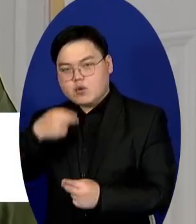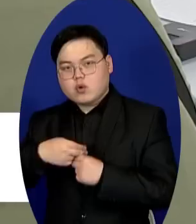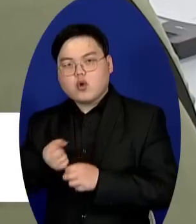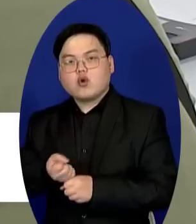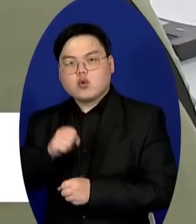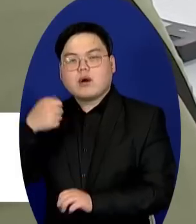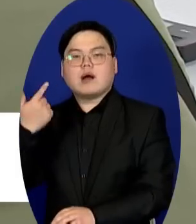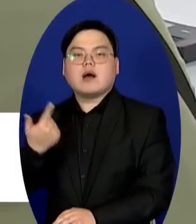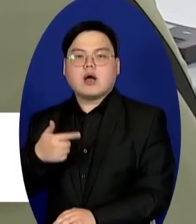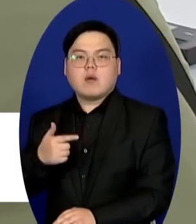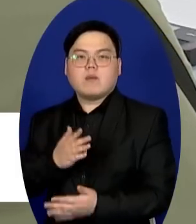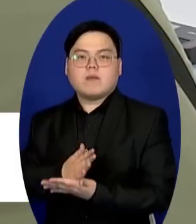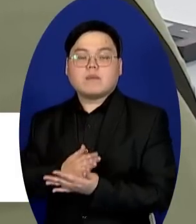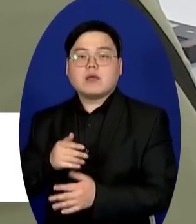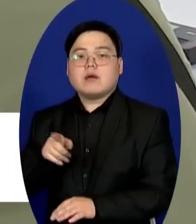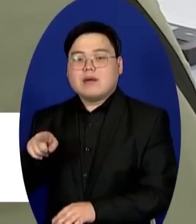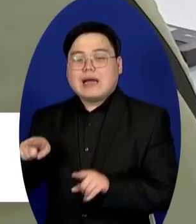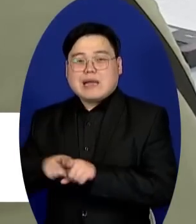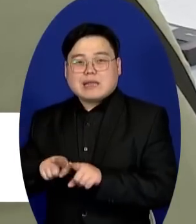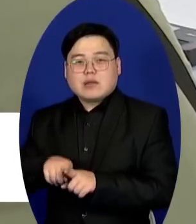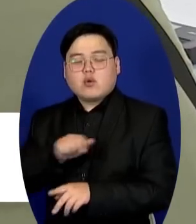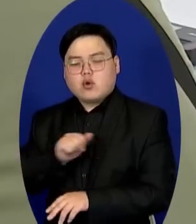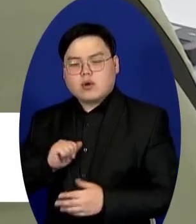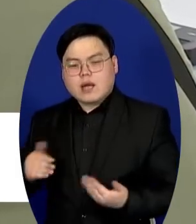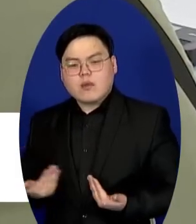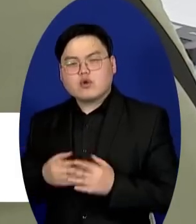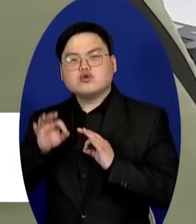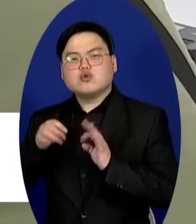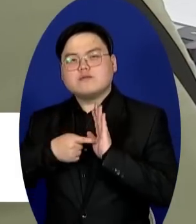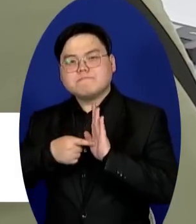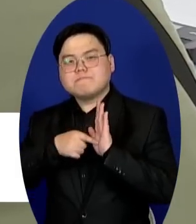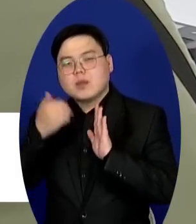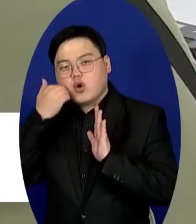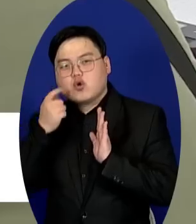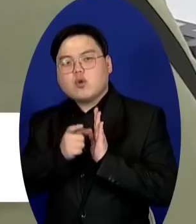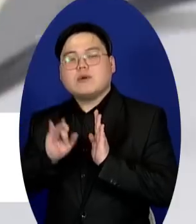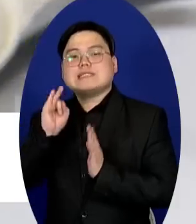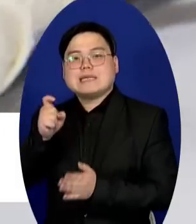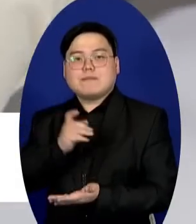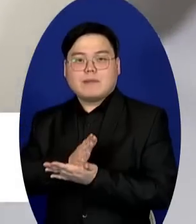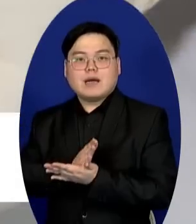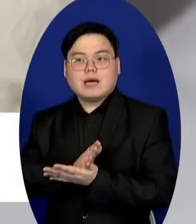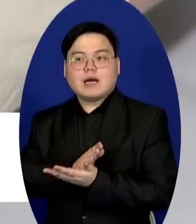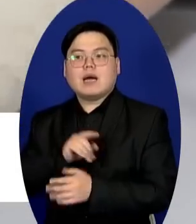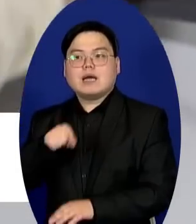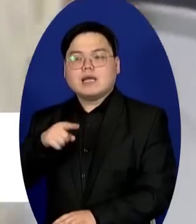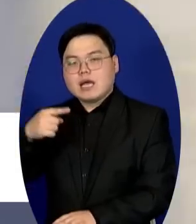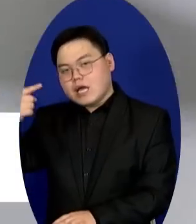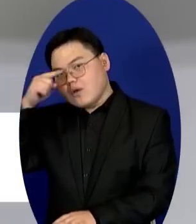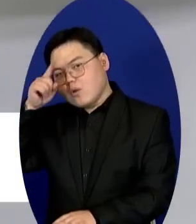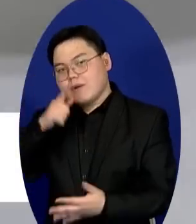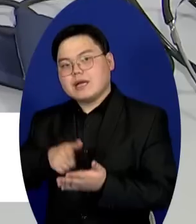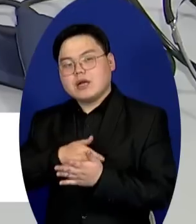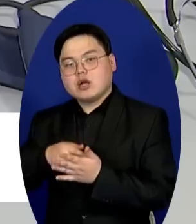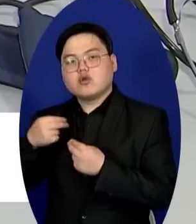зүгээр. Яг түүн шиг өөрийн амьдралаараа бусдад зөв үлгэрлэж байгаа ахмадууд манай улсад олон бий. Харин тэдний эрүүл мэндэд